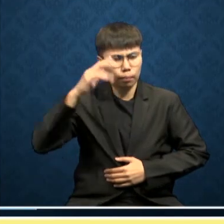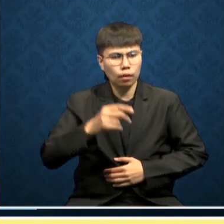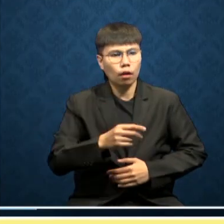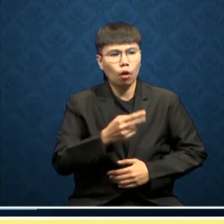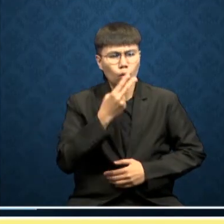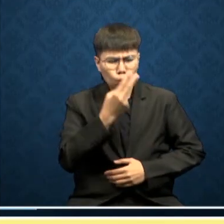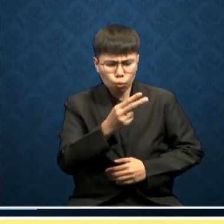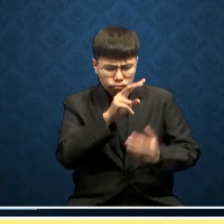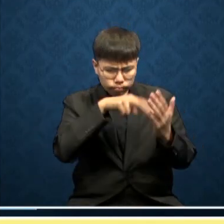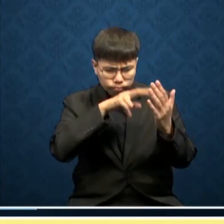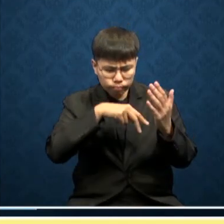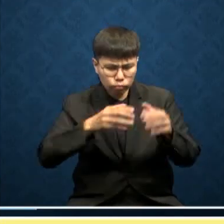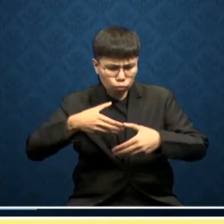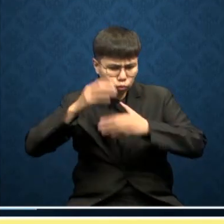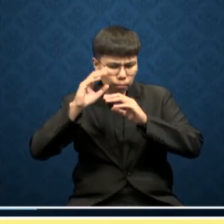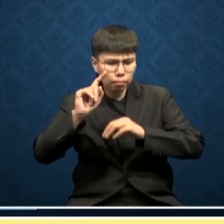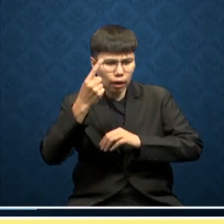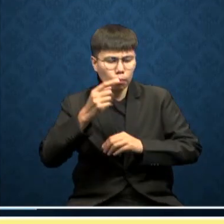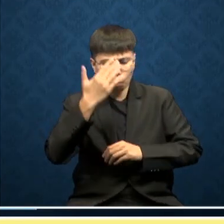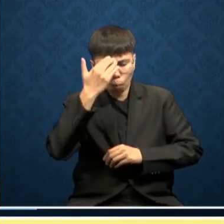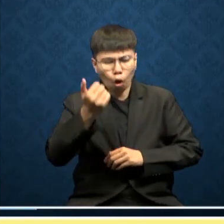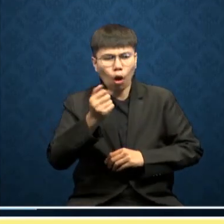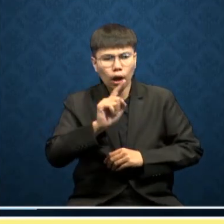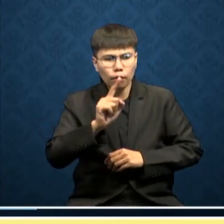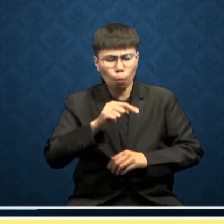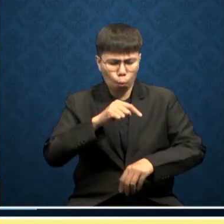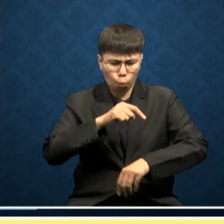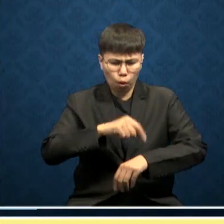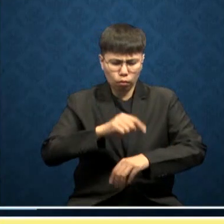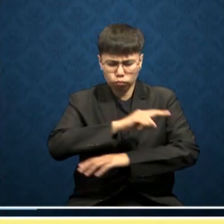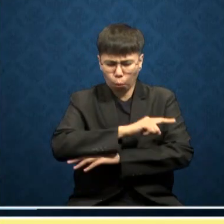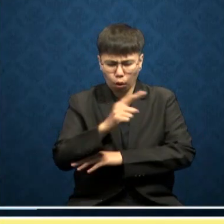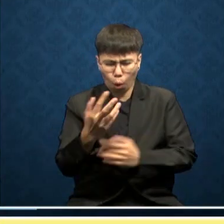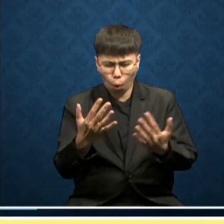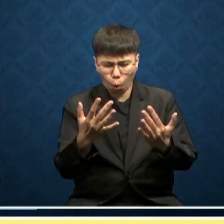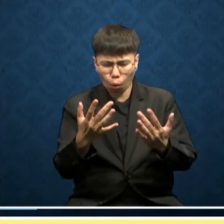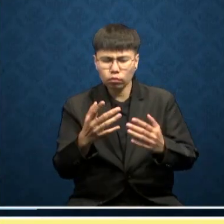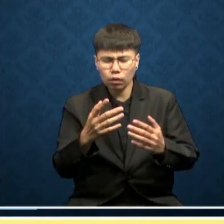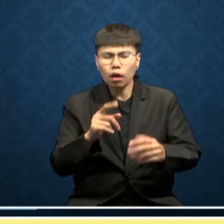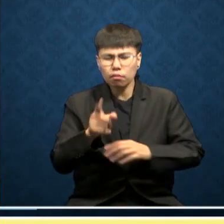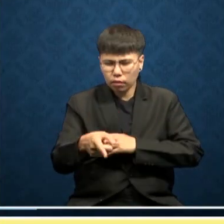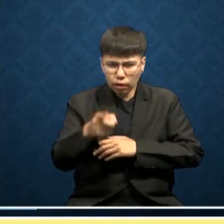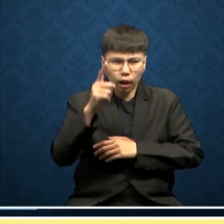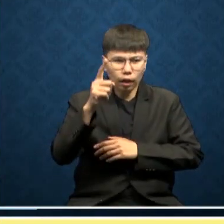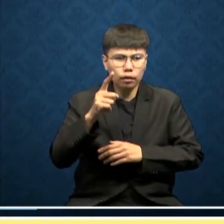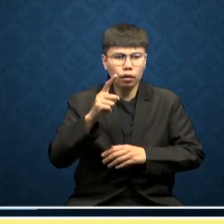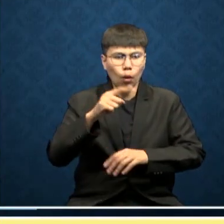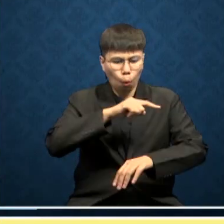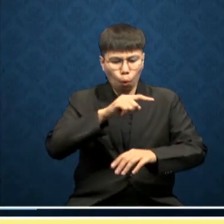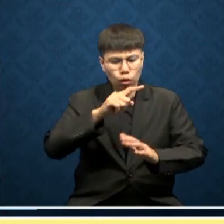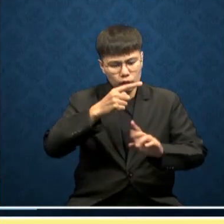ดูนะครับเนื่องจากใช้เวลานานเกินกว่าที่เอ่อคำสั่งตรกำหนดไว้นะครับซึ่งใช้เวลา 6